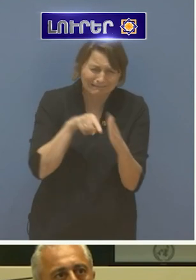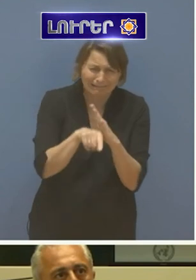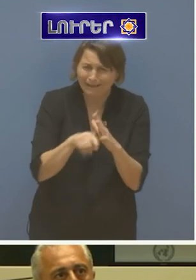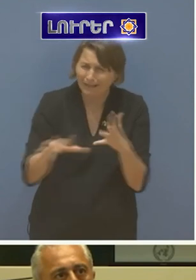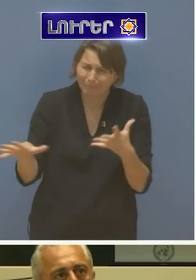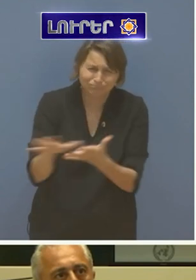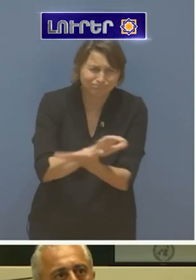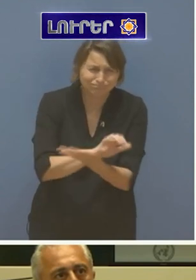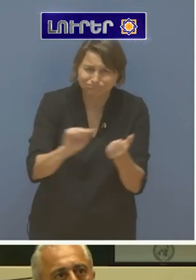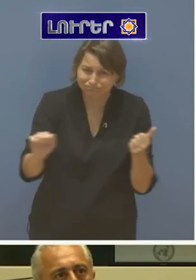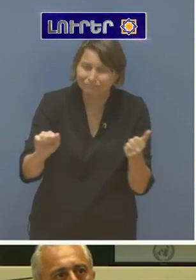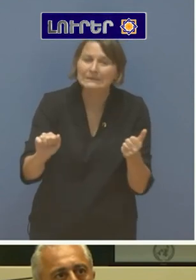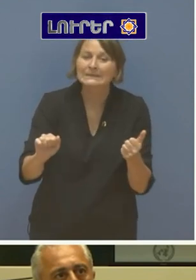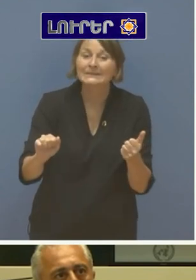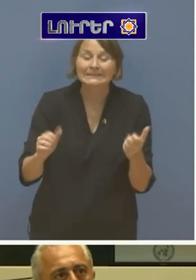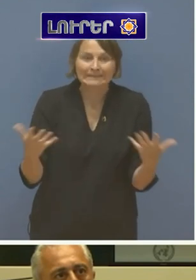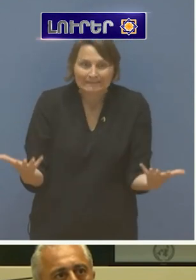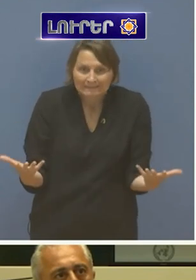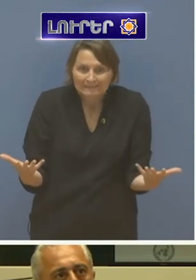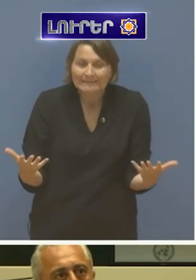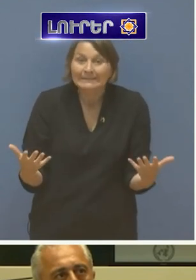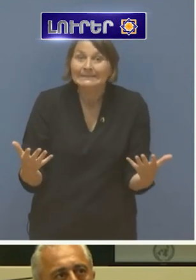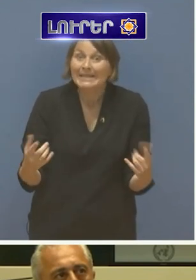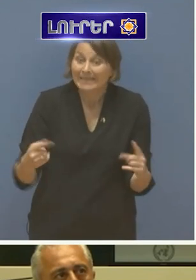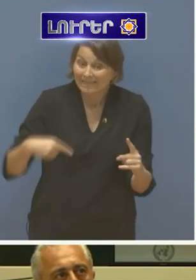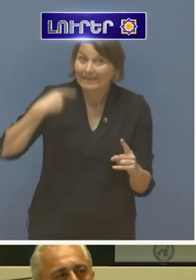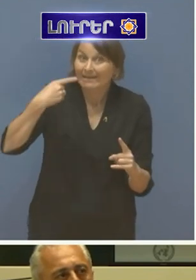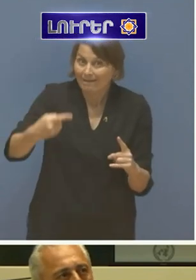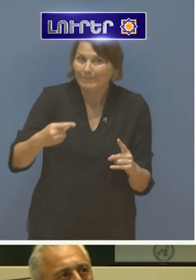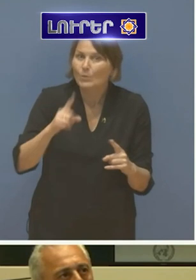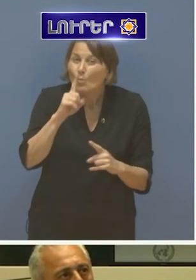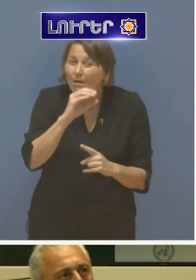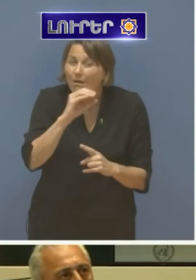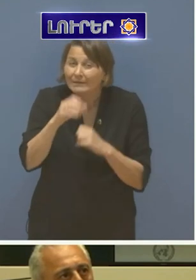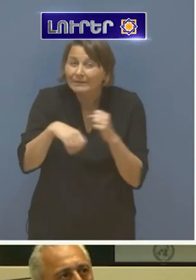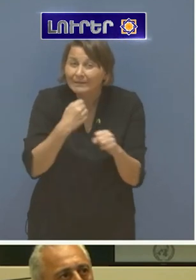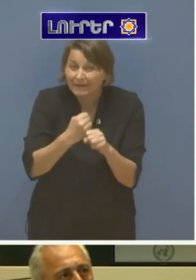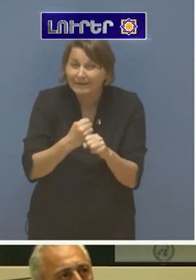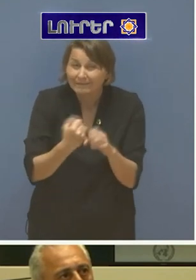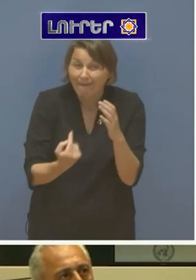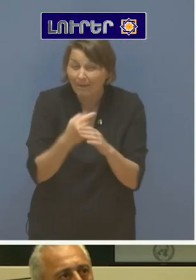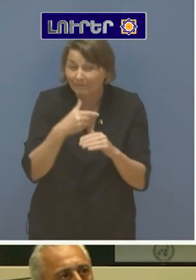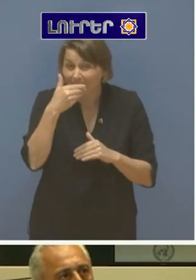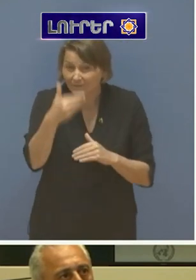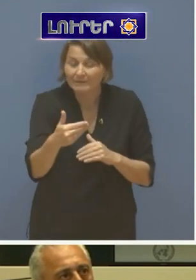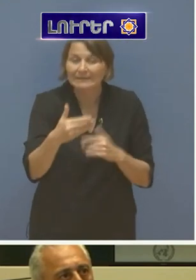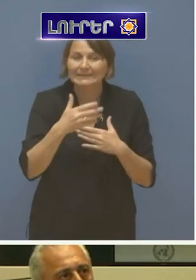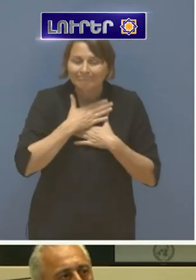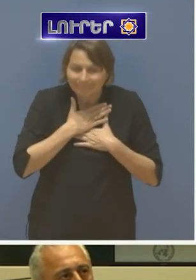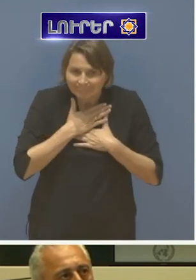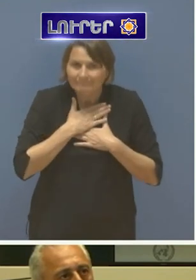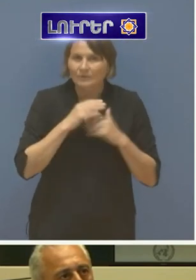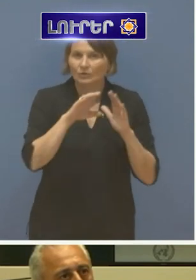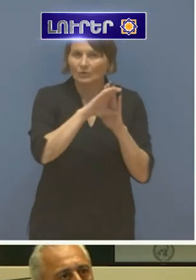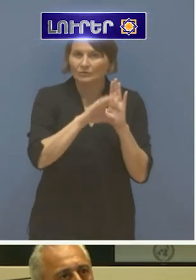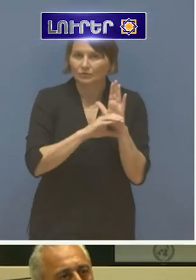գործերու նախարարին Բաշտոնը։ Նկատին ունենալով, որ պետության 3 փախկացուցիչ տարերին են բնակչությունը, տարածքը եւ կառավարությունը,